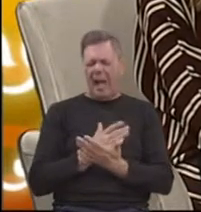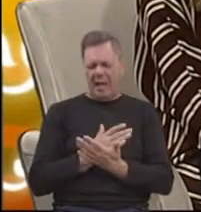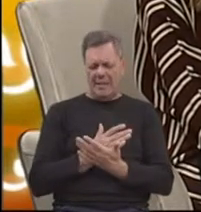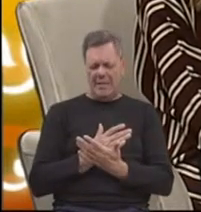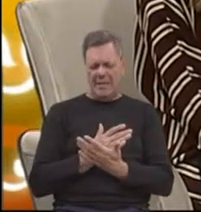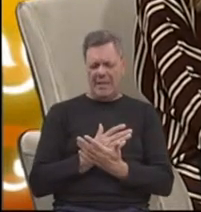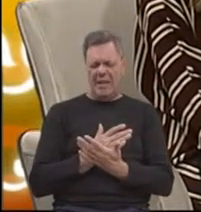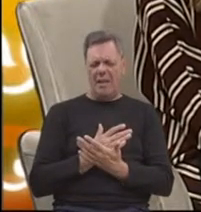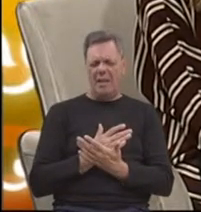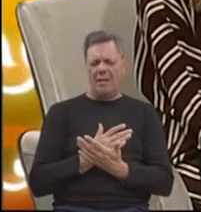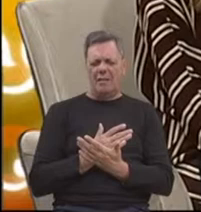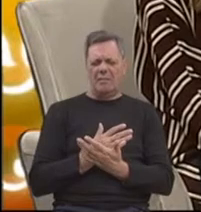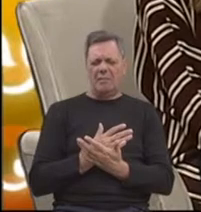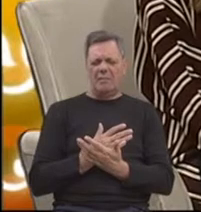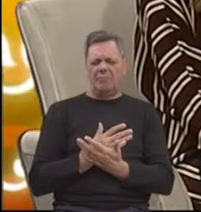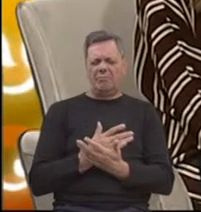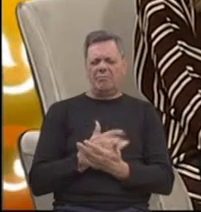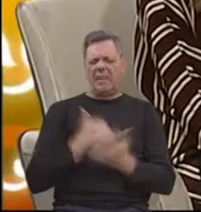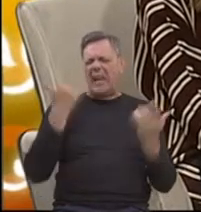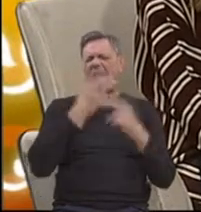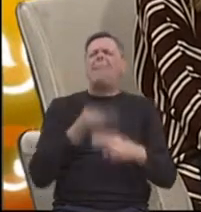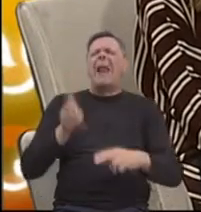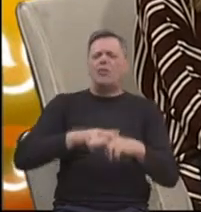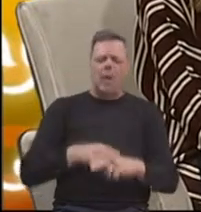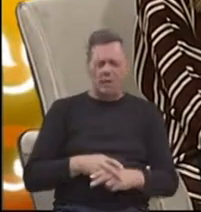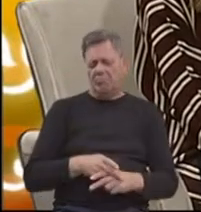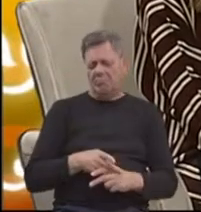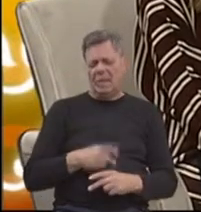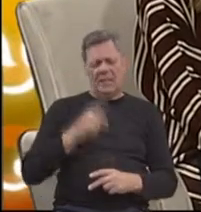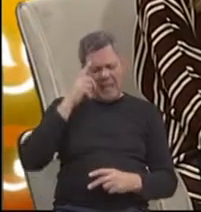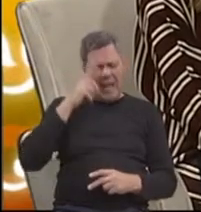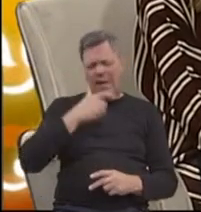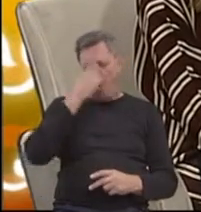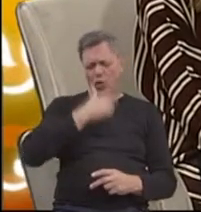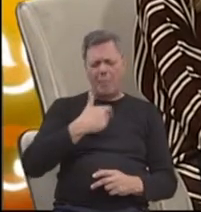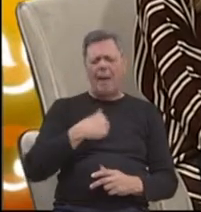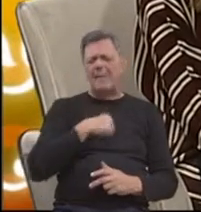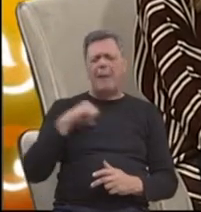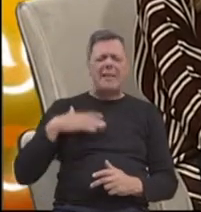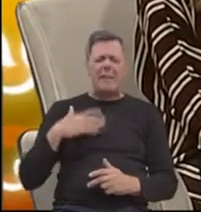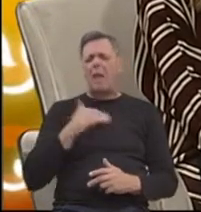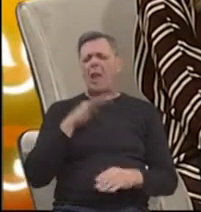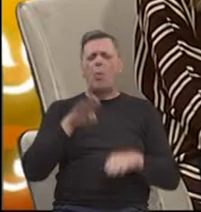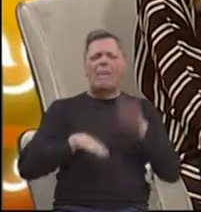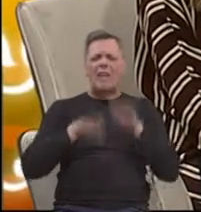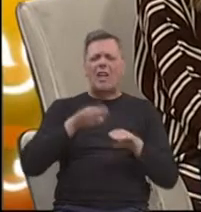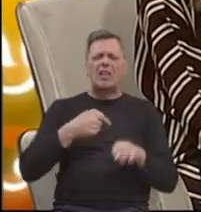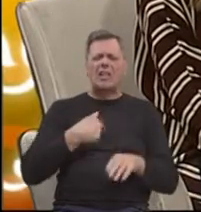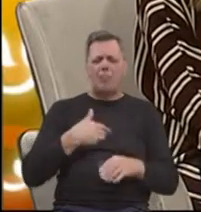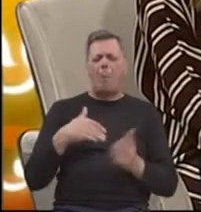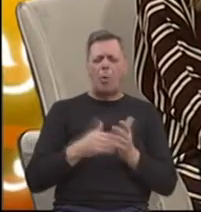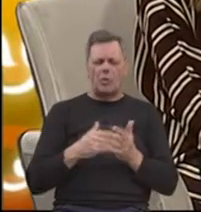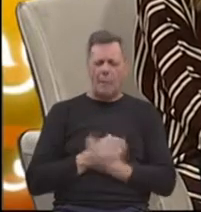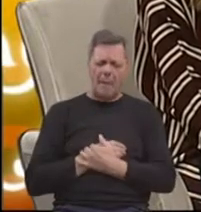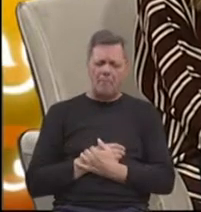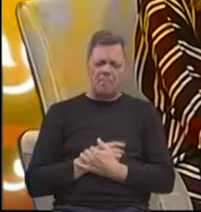odlazak u ekstreme, pokazuje da osoba negdje duboko još nije uravnotežila sebe sa svojim potrebama. Pa sad možemo o tom razmišljati